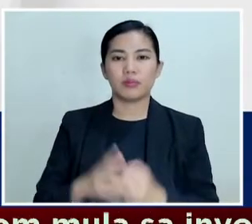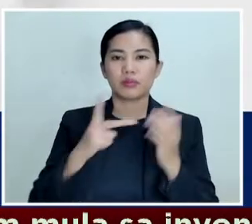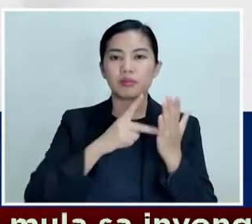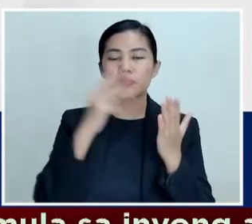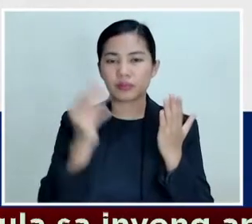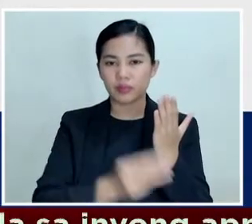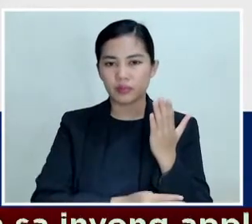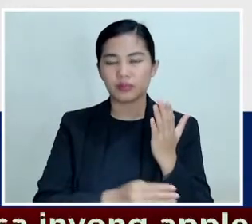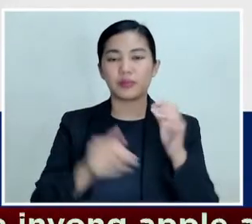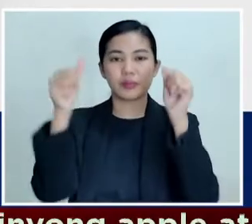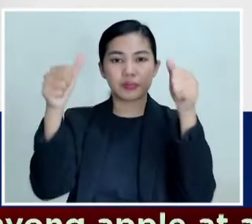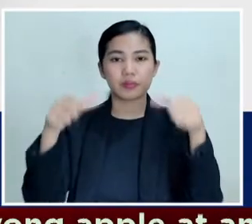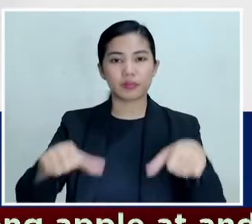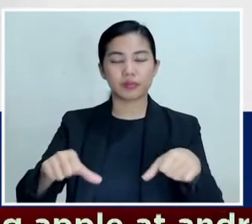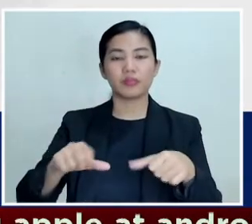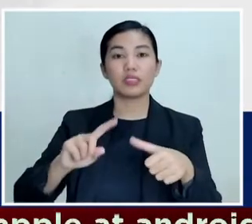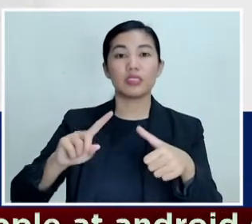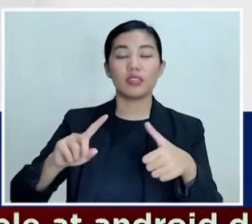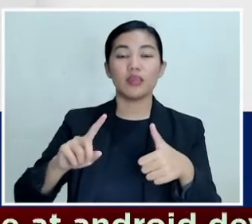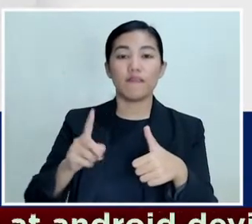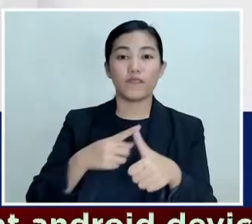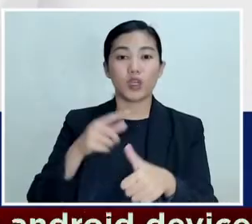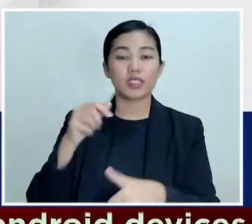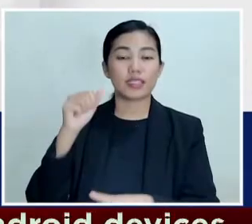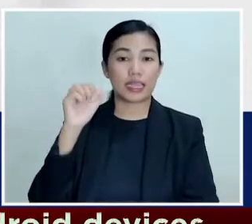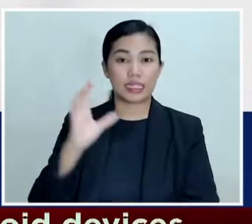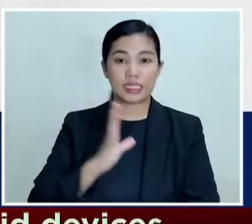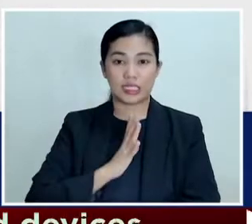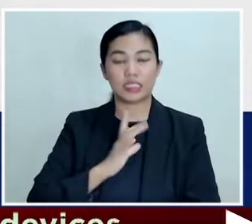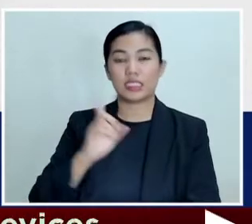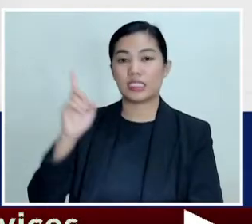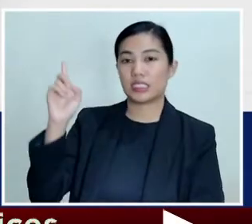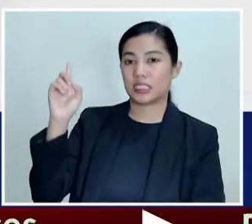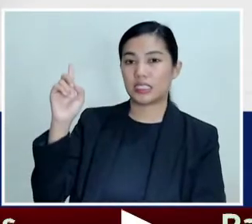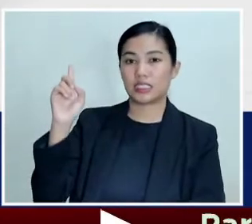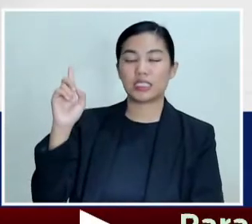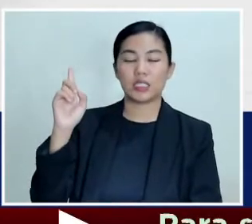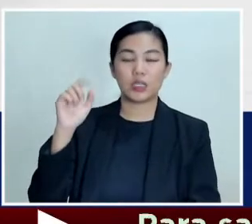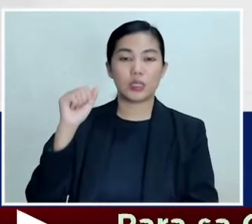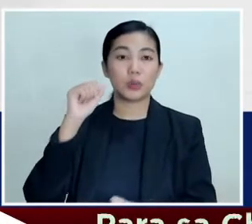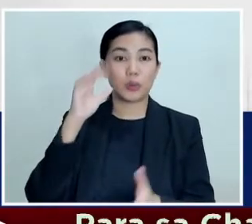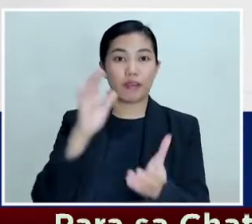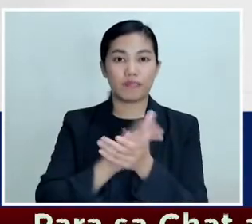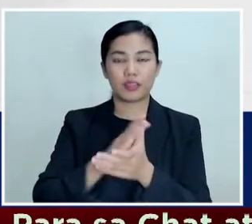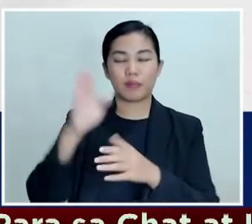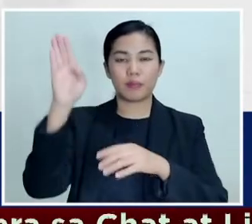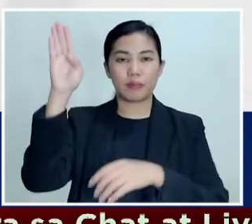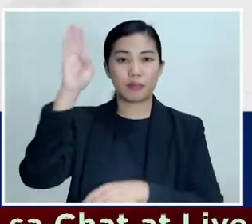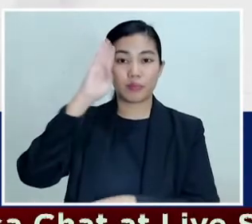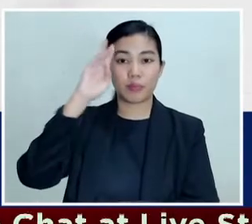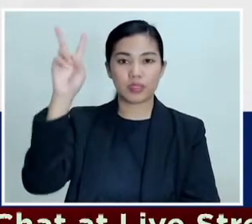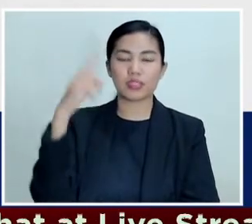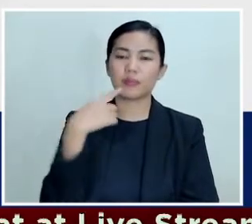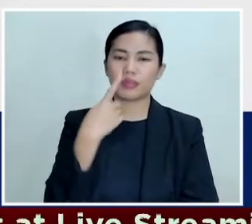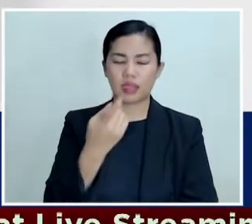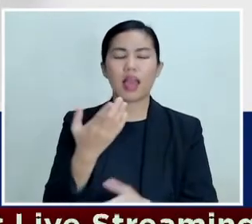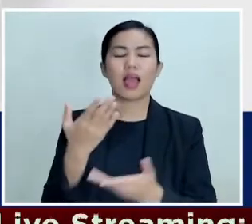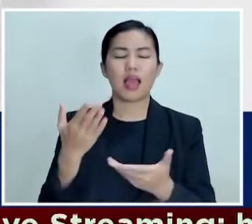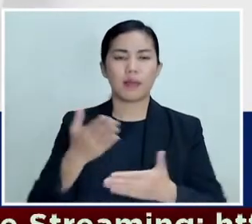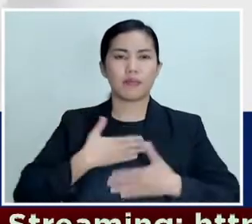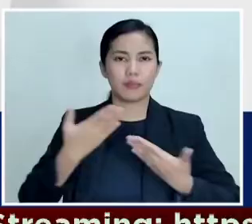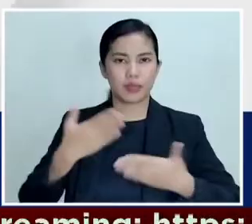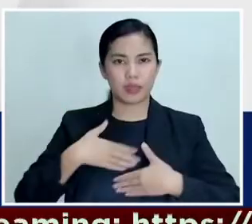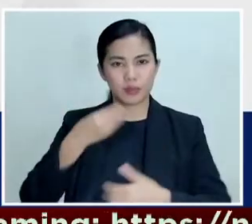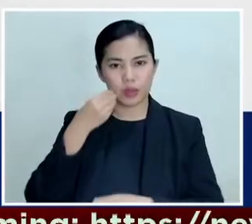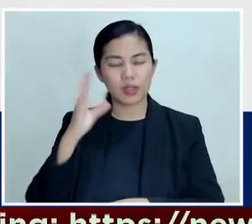ni First Lady Liza Marcos na masaya siya sa kanilang pag-uwi, pero sinabi rin na muli silang